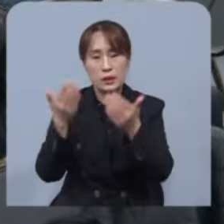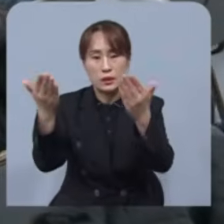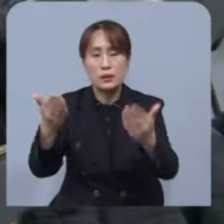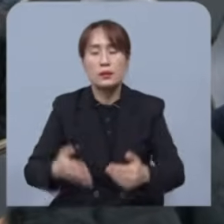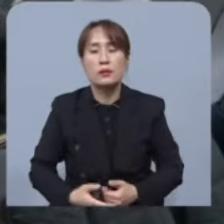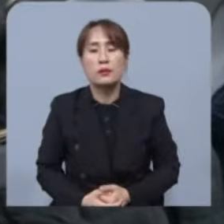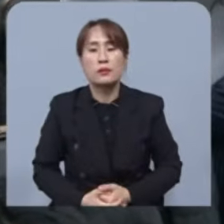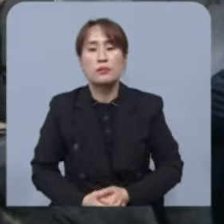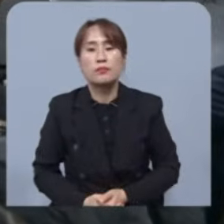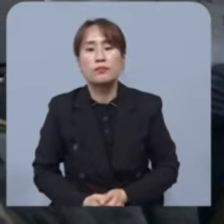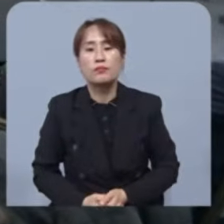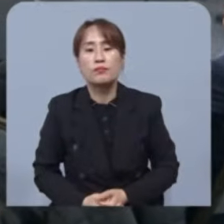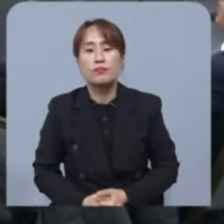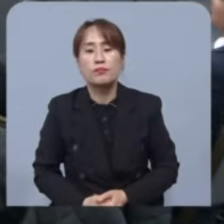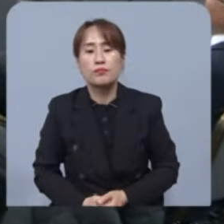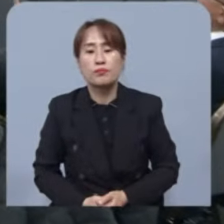전해드리겠습니다.